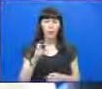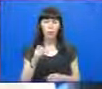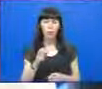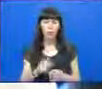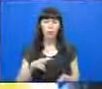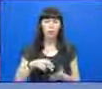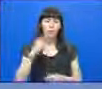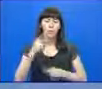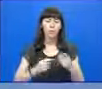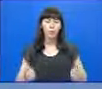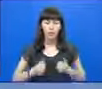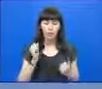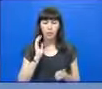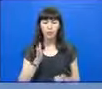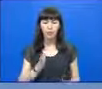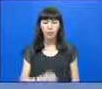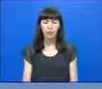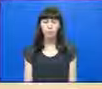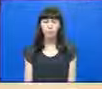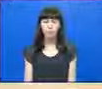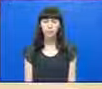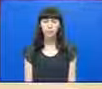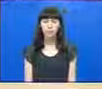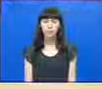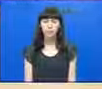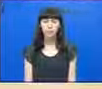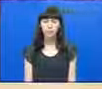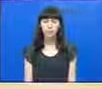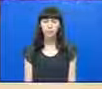бірыңғай тесттен сүрінбей өтуге күш салмақ. Нұрмахан Кенжехан, Гүлмаржан Молдадос, оңтүстік ақпарат.